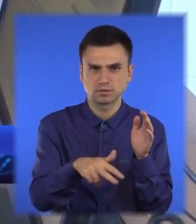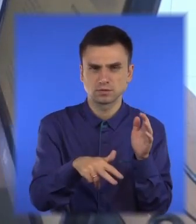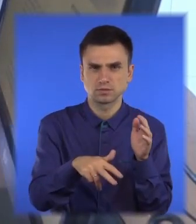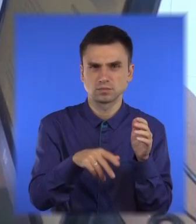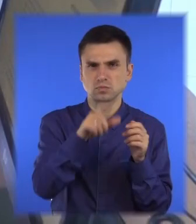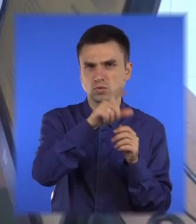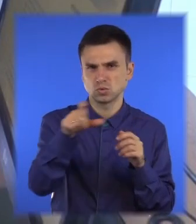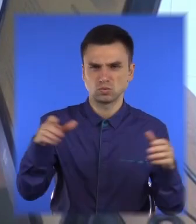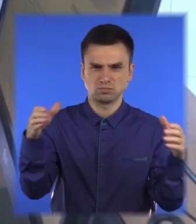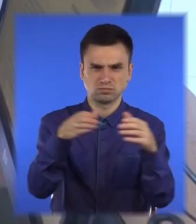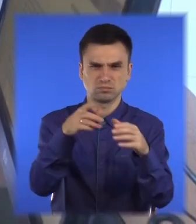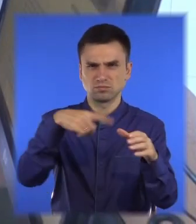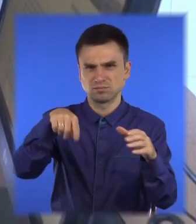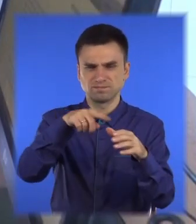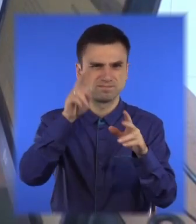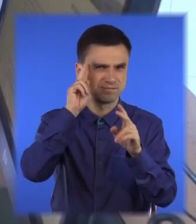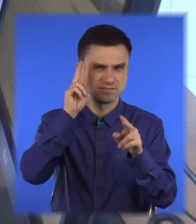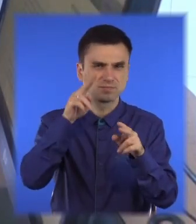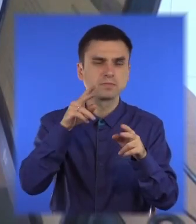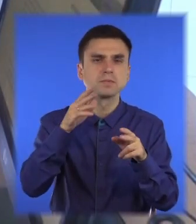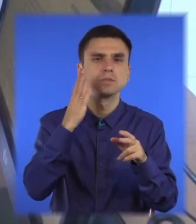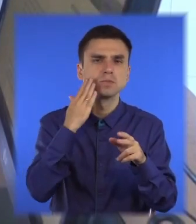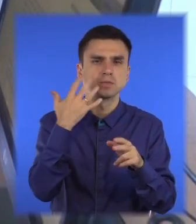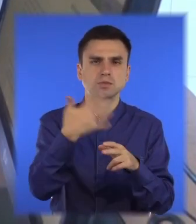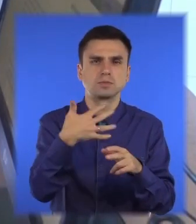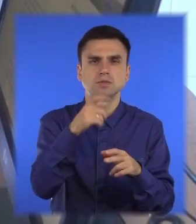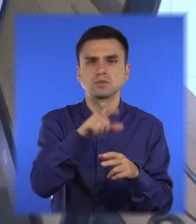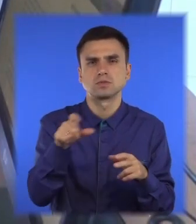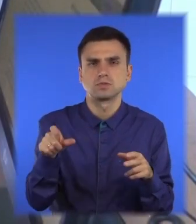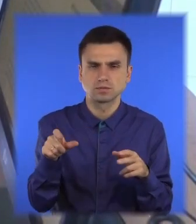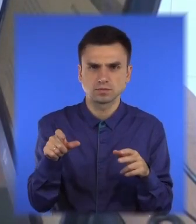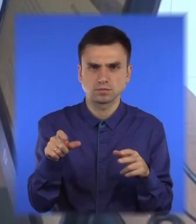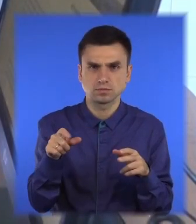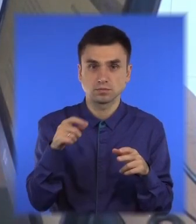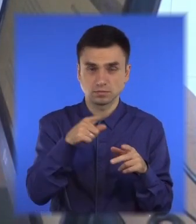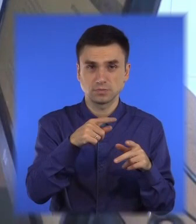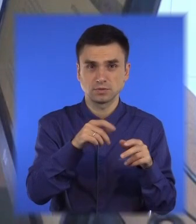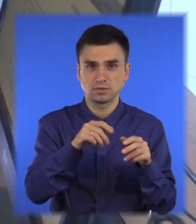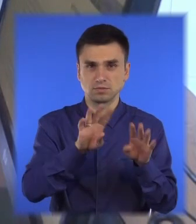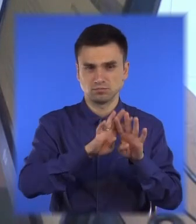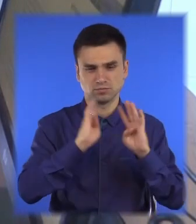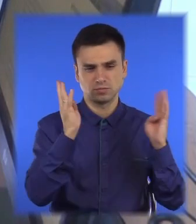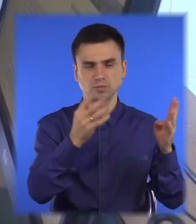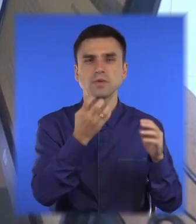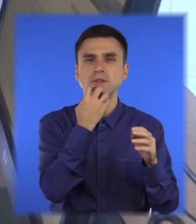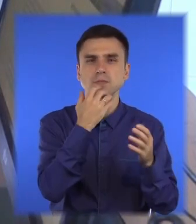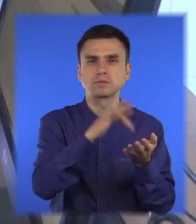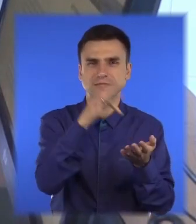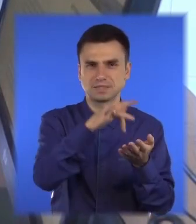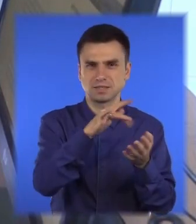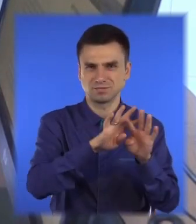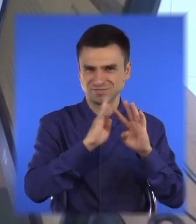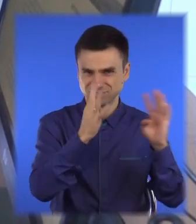людей, близько 50 осіб, на території Криворізької теплоцентралі відбувся так званий